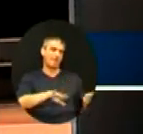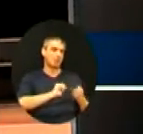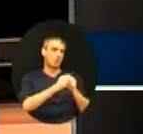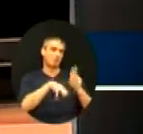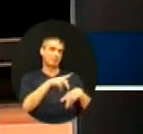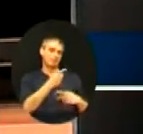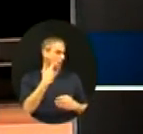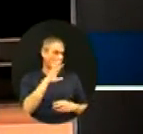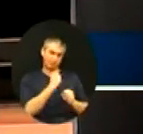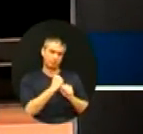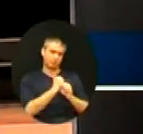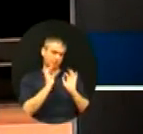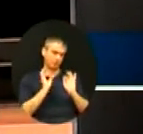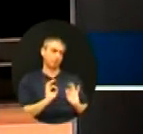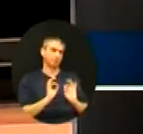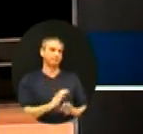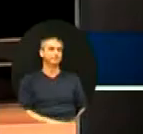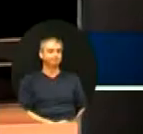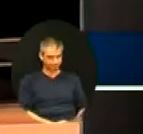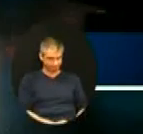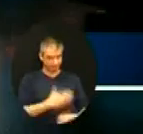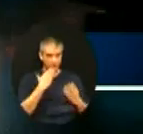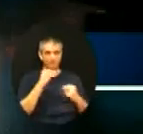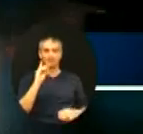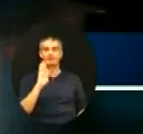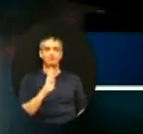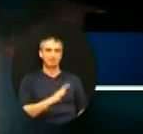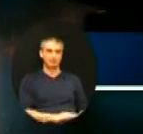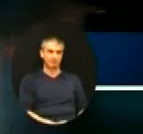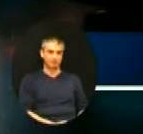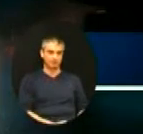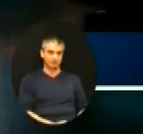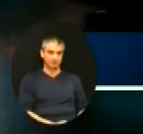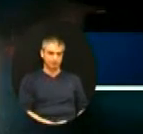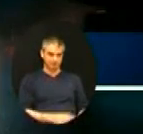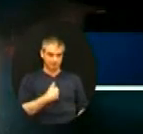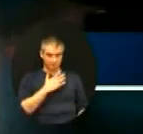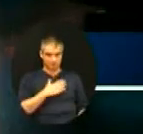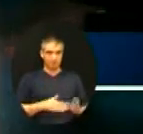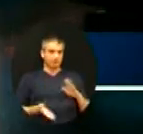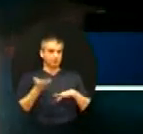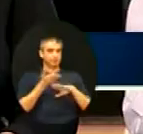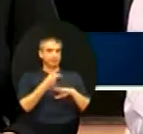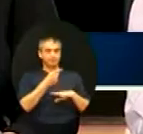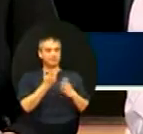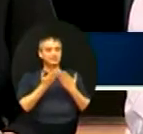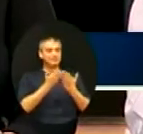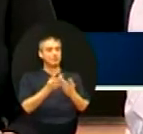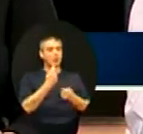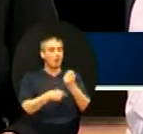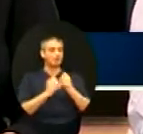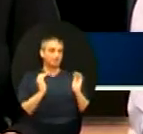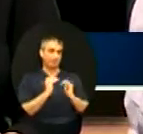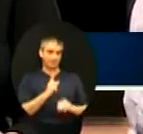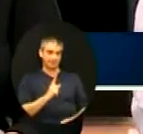ומטפלות, שרובן עושות את עבודתן נאמנה. תודה רבה, דוד ביטן. אני רוצה להעלות על נס את הסיוע לעסקים